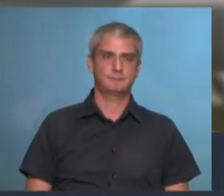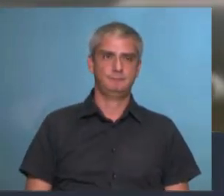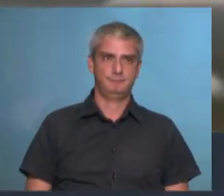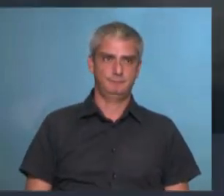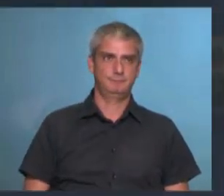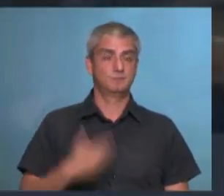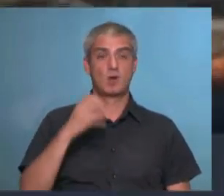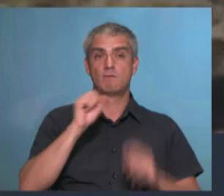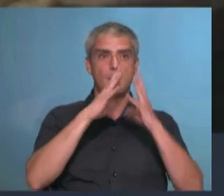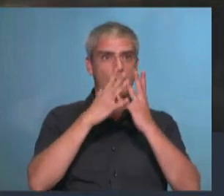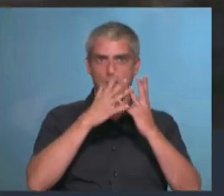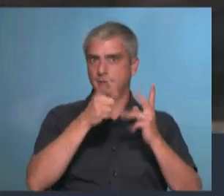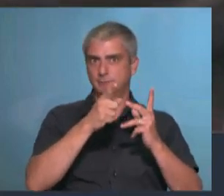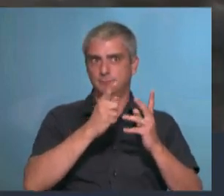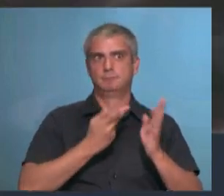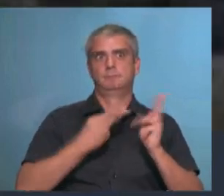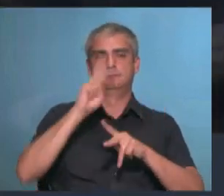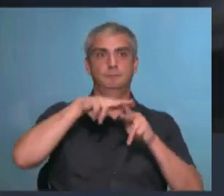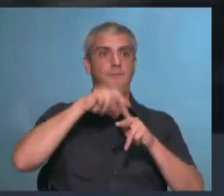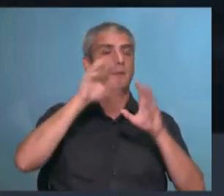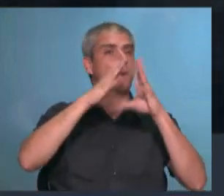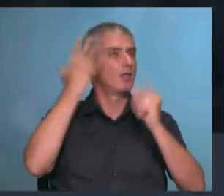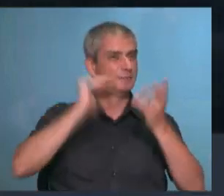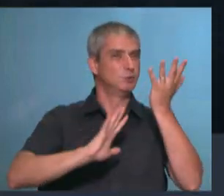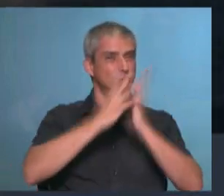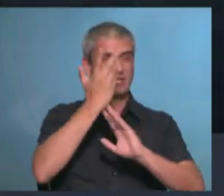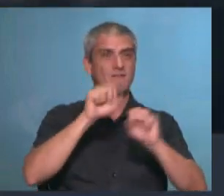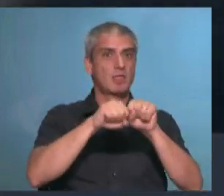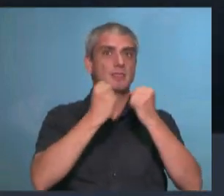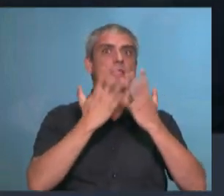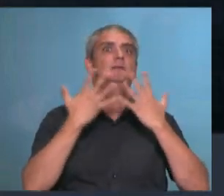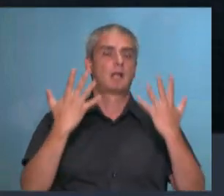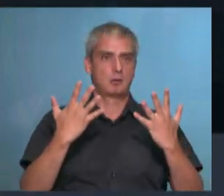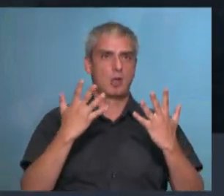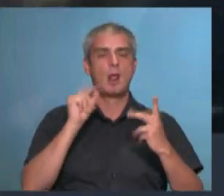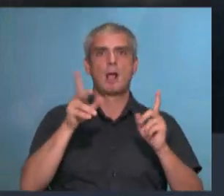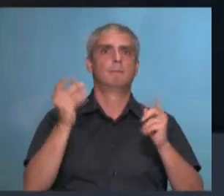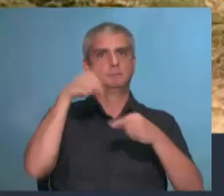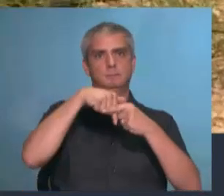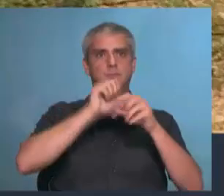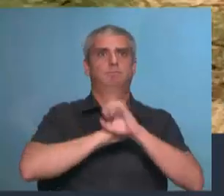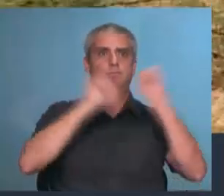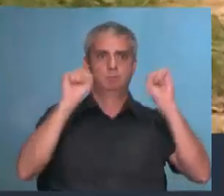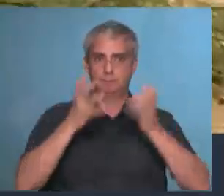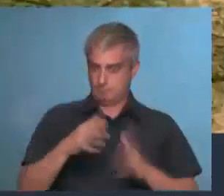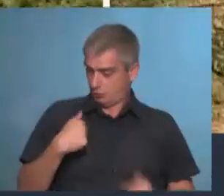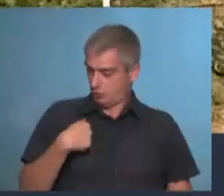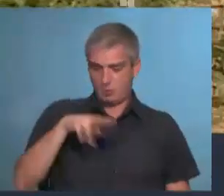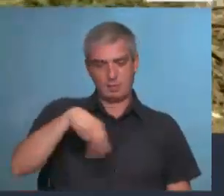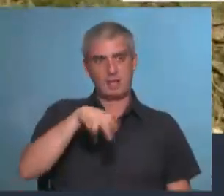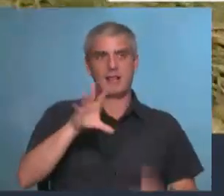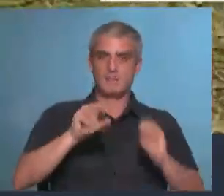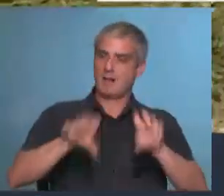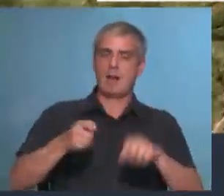טרור הבלונים עולה מדרגה. מעכשיו בלוני התבערה שגרמו לשריפות ולנזק רב גם מתפוצצים. הבן שלי טייל פה עם